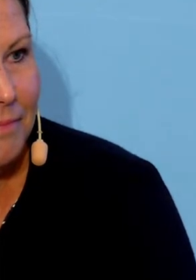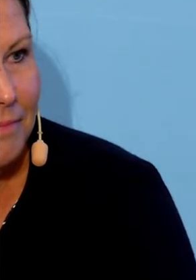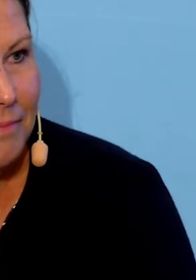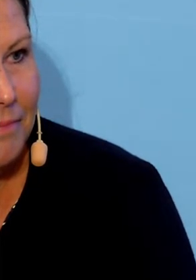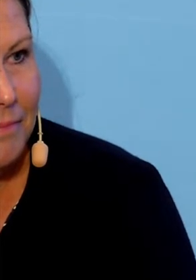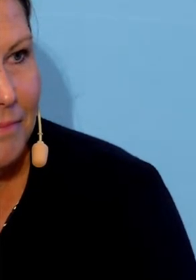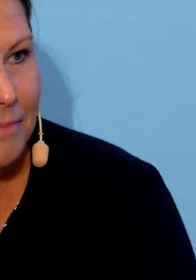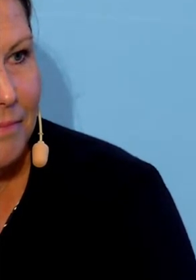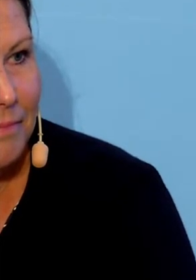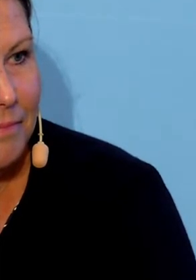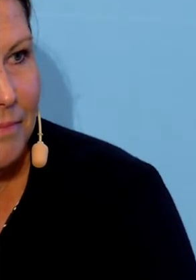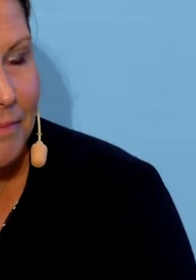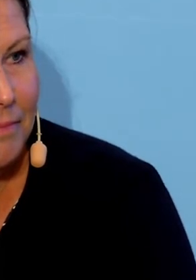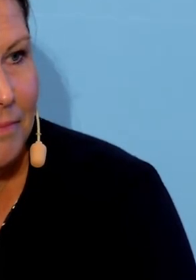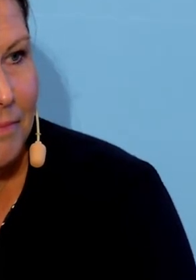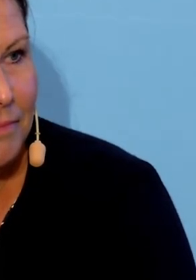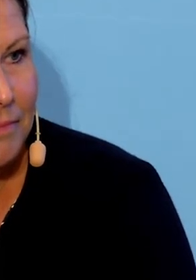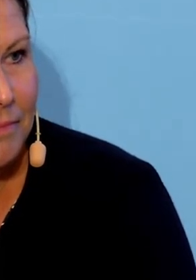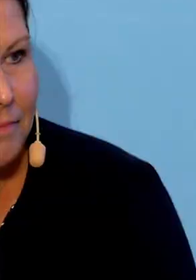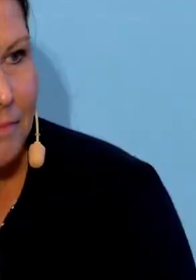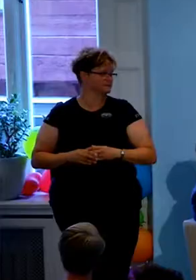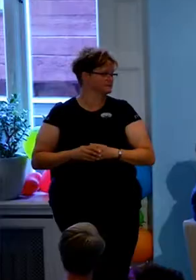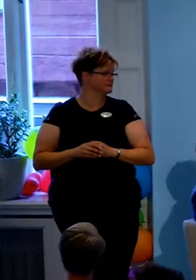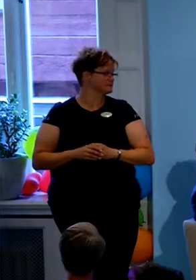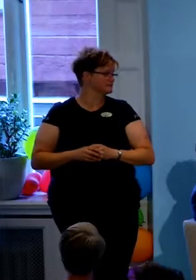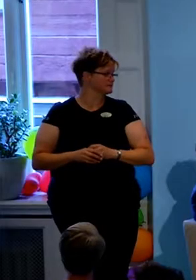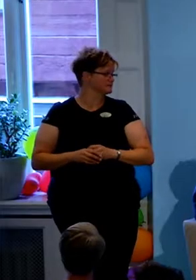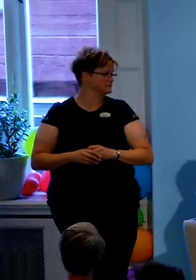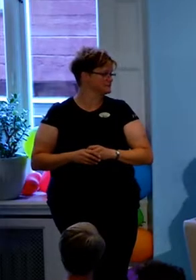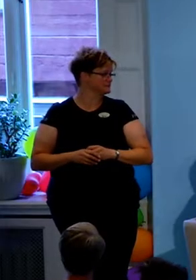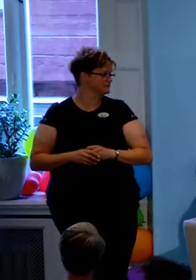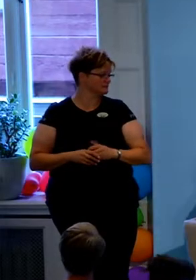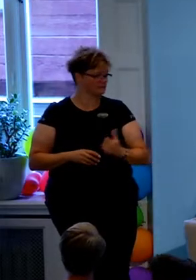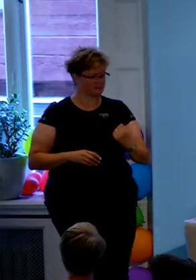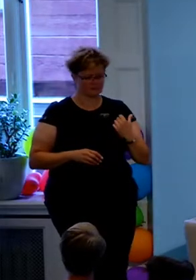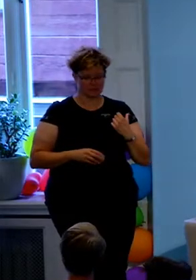och mer service, mer balanserad affär för oss.